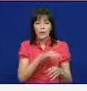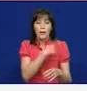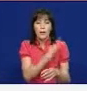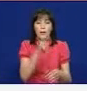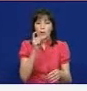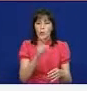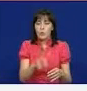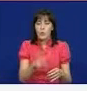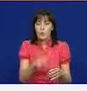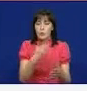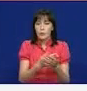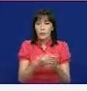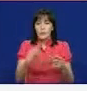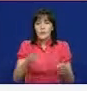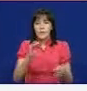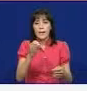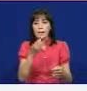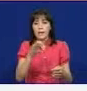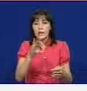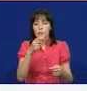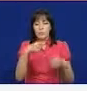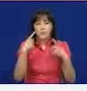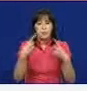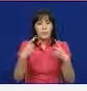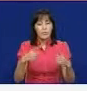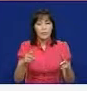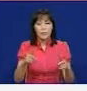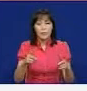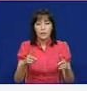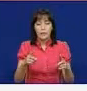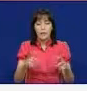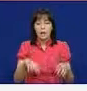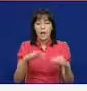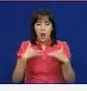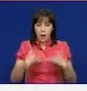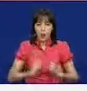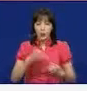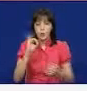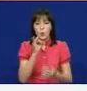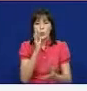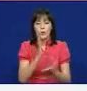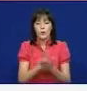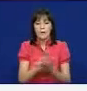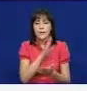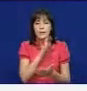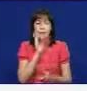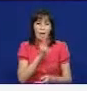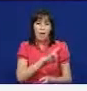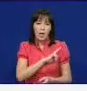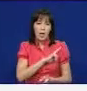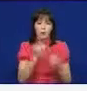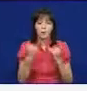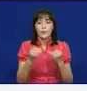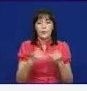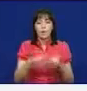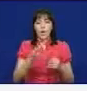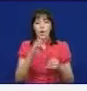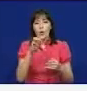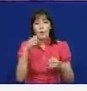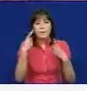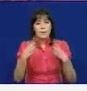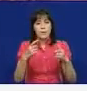өкінішке орай тәуіпке, емшіге барған аяғында қайғылы оқиғалар орын алды. Әйел қайтыс болды. Көріпкел, балгер,